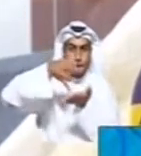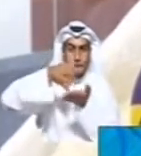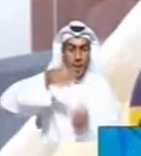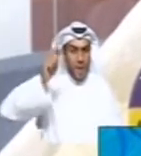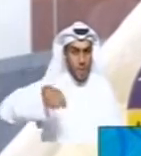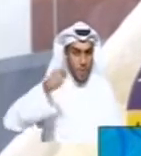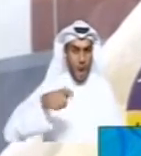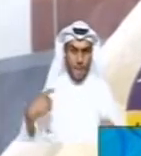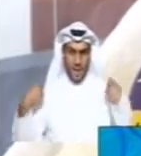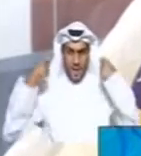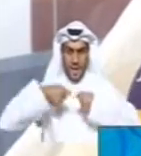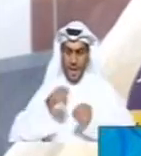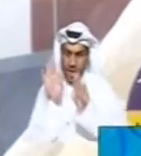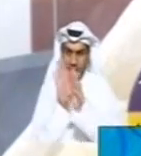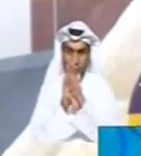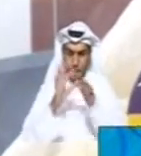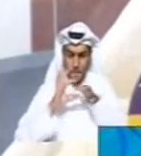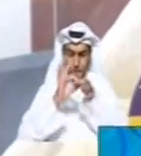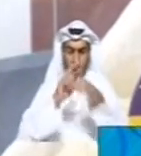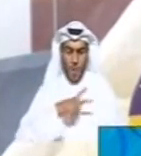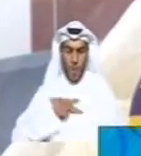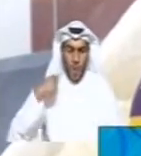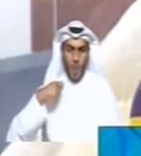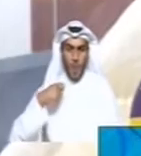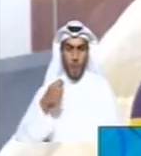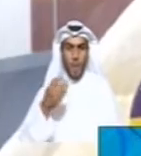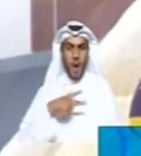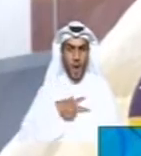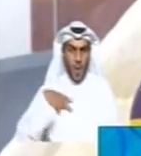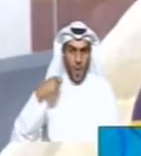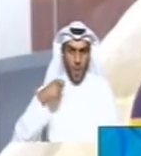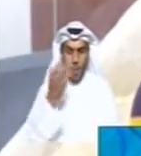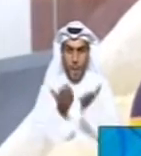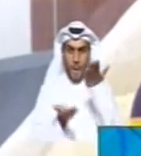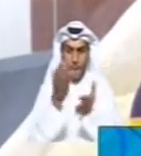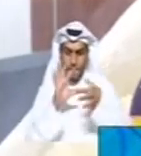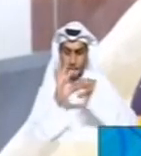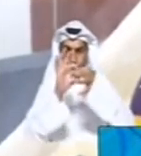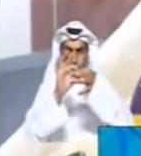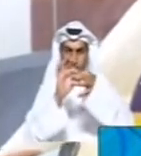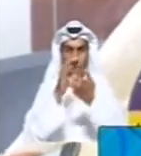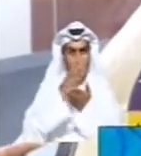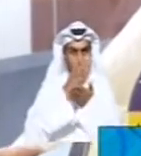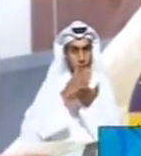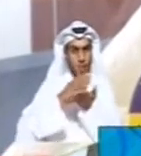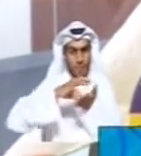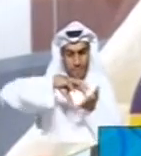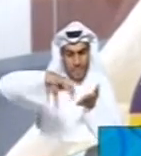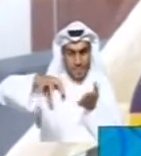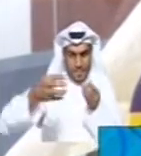إدارة التنفيذ في قصر العدل، نقلنا جزء منها إلى